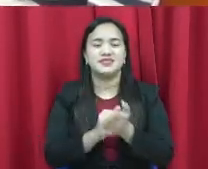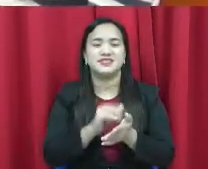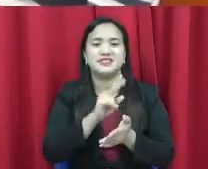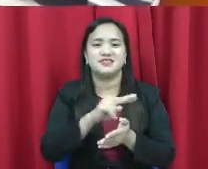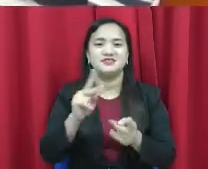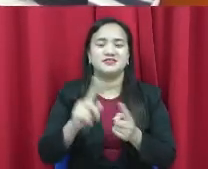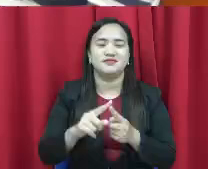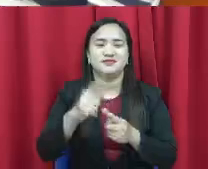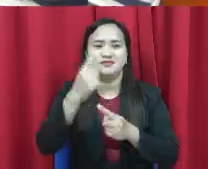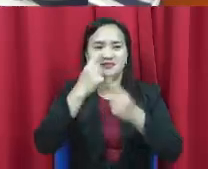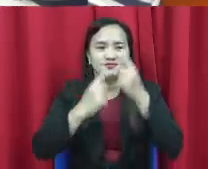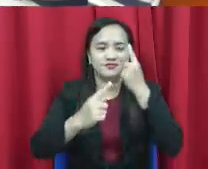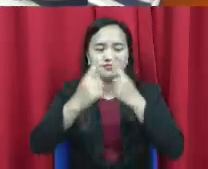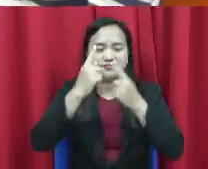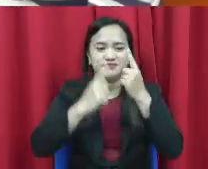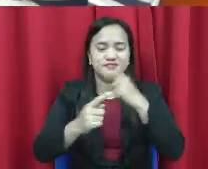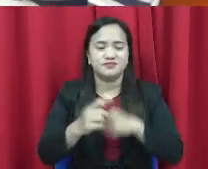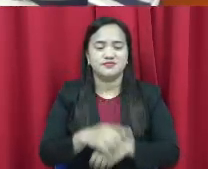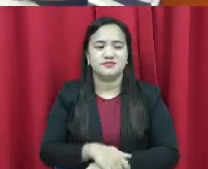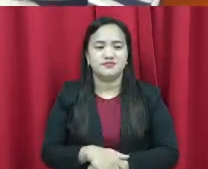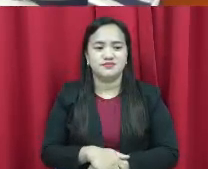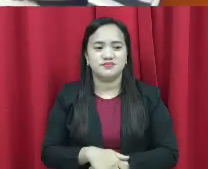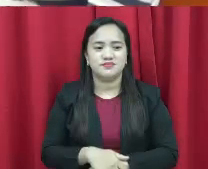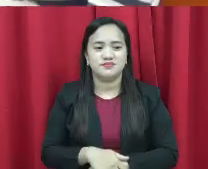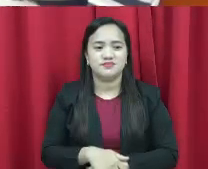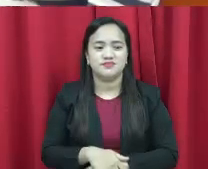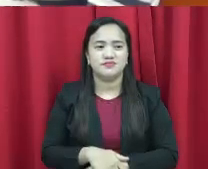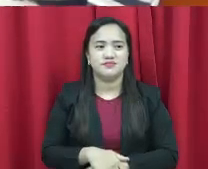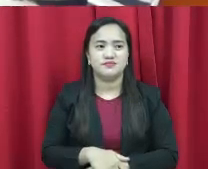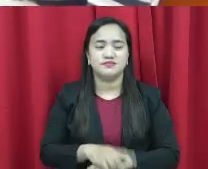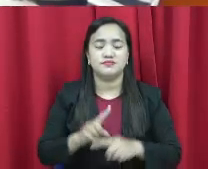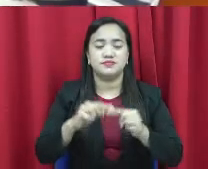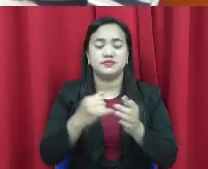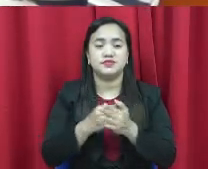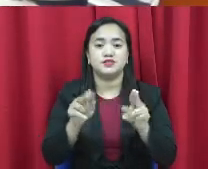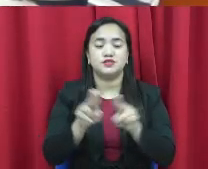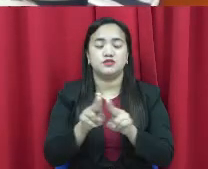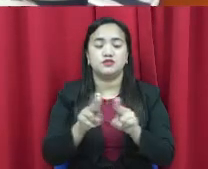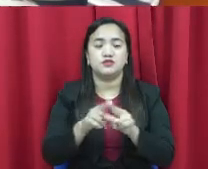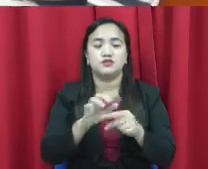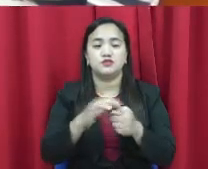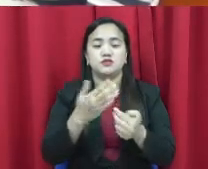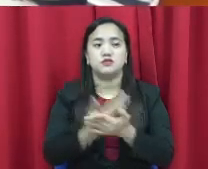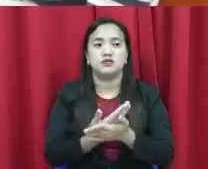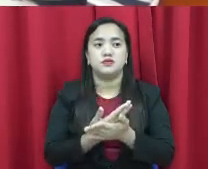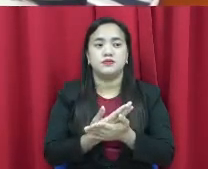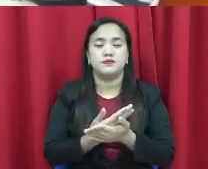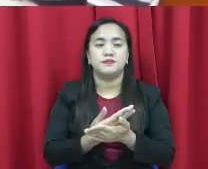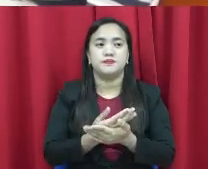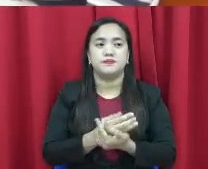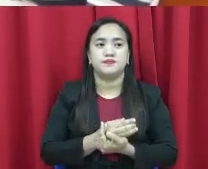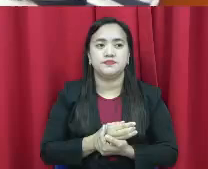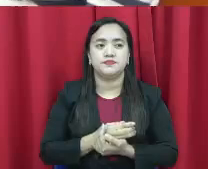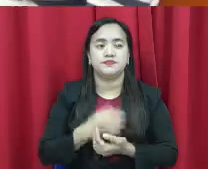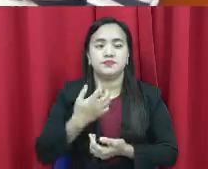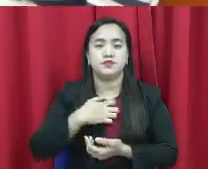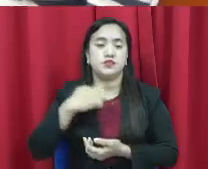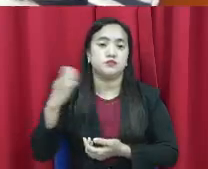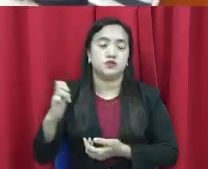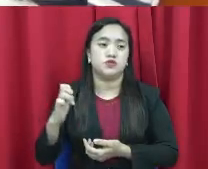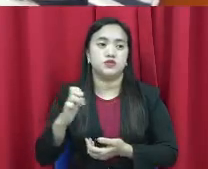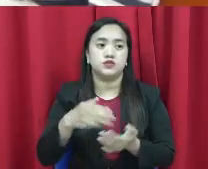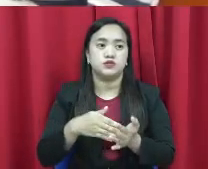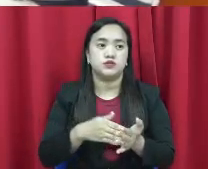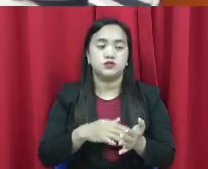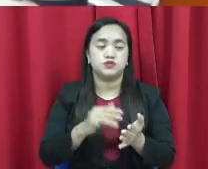ayyan iba yung wisdom talaga ng ating Pastor e pero ah Normal naman yun sa ating lahat ng mga babae we are emotionally weak kaya